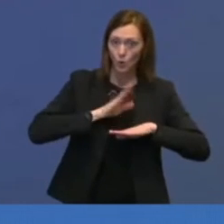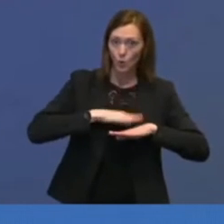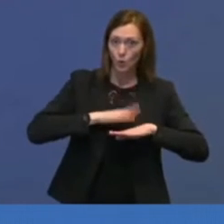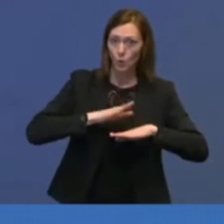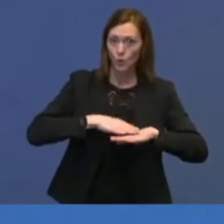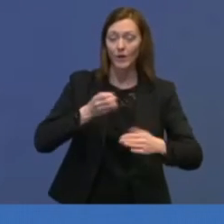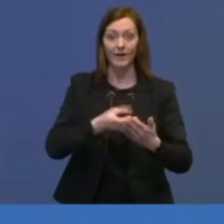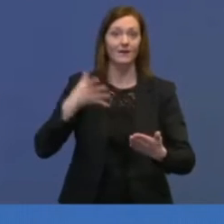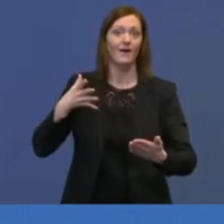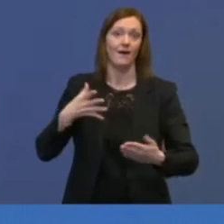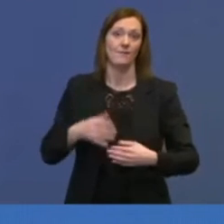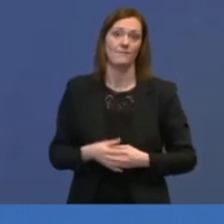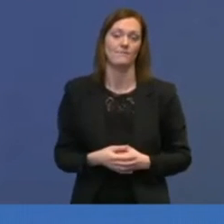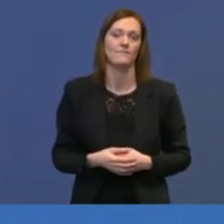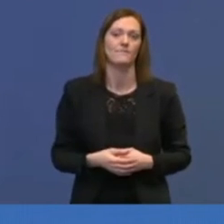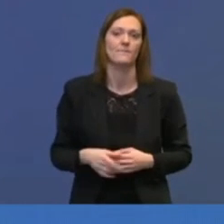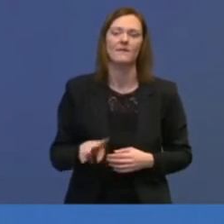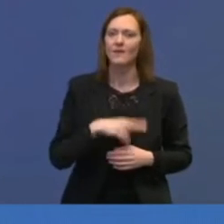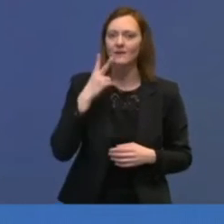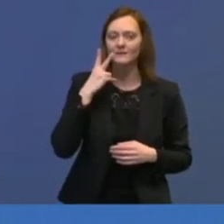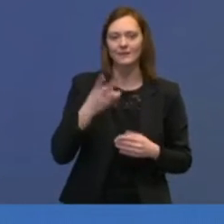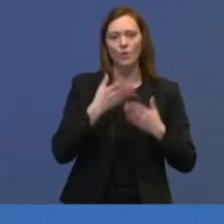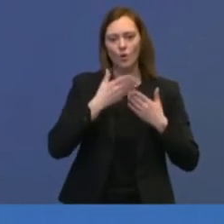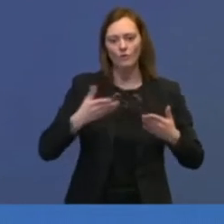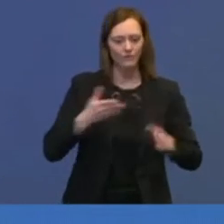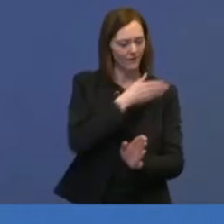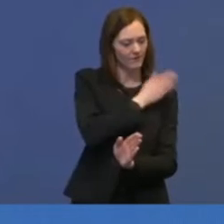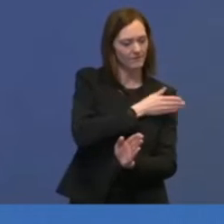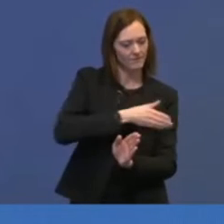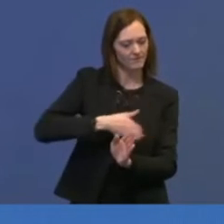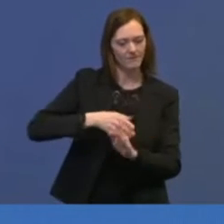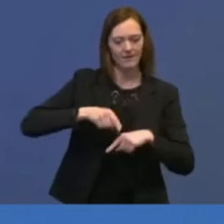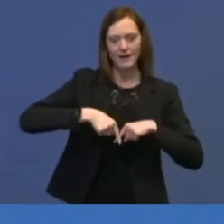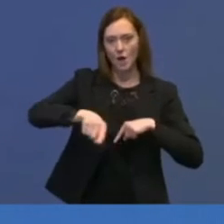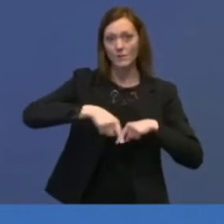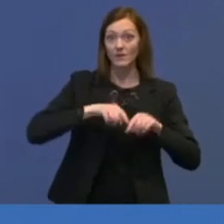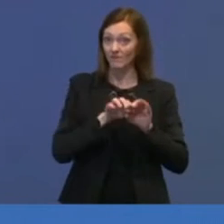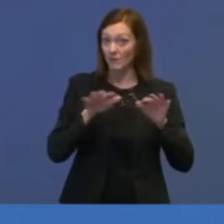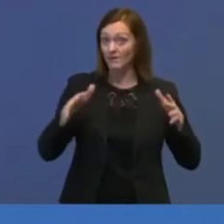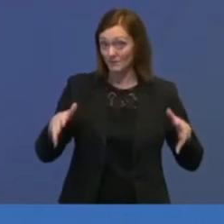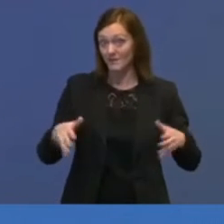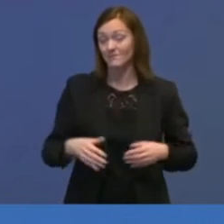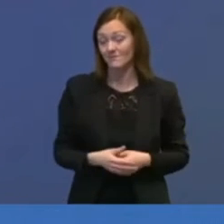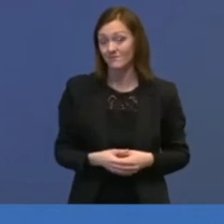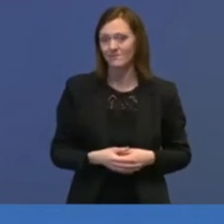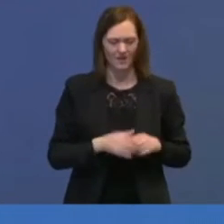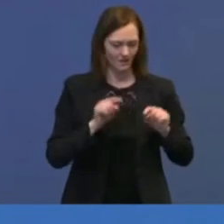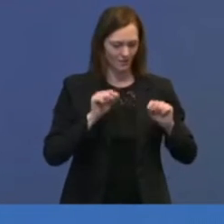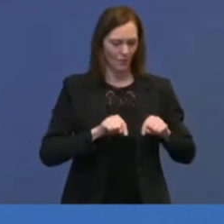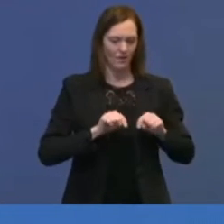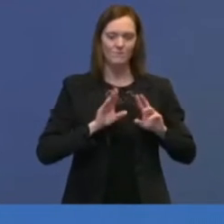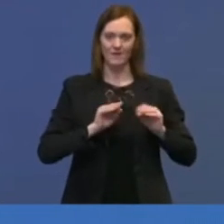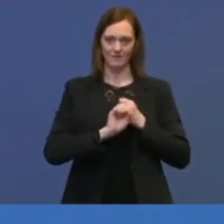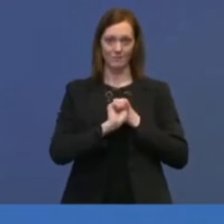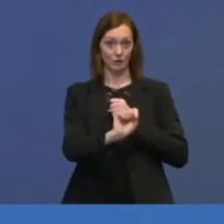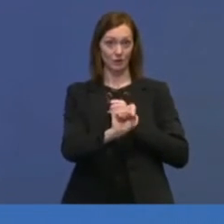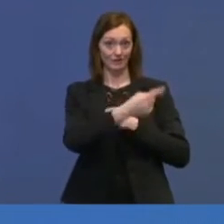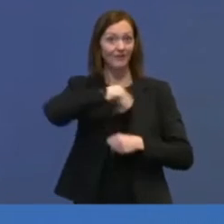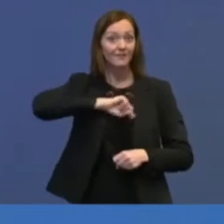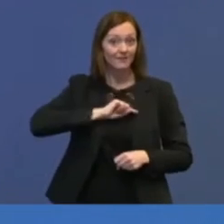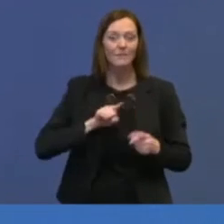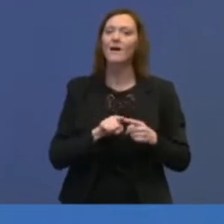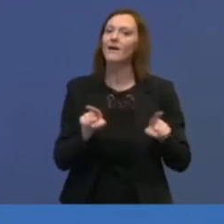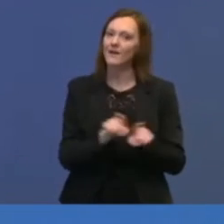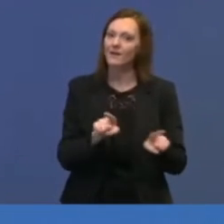qor siyasi laga gafal gilin laxaa. Marra badan aya taasidagda inti uudurku suqday in ka suuddi faaqe nuhadda kawwajan yasid yohoore